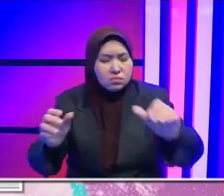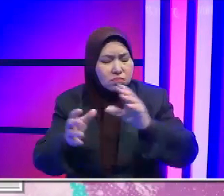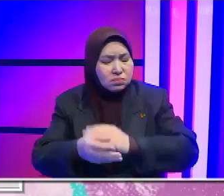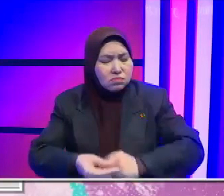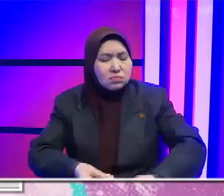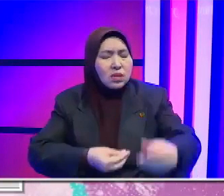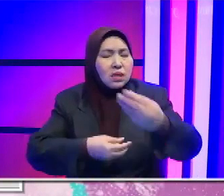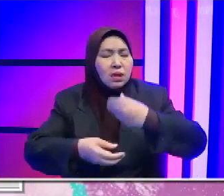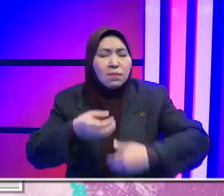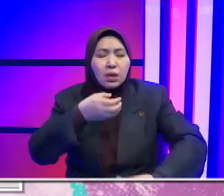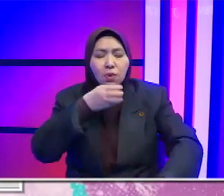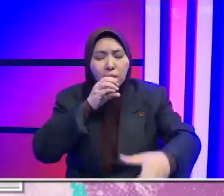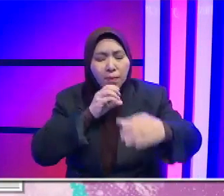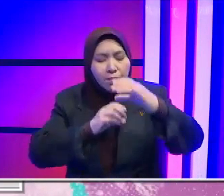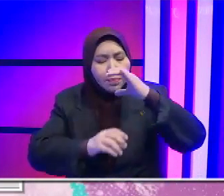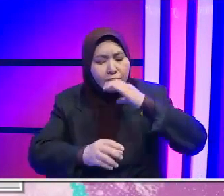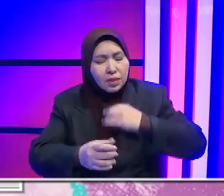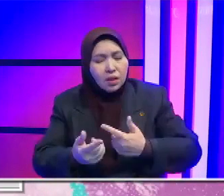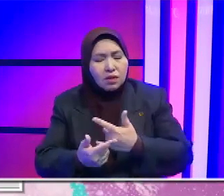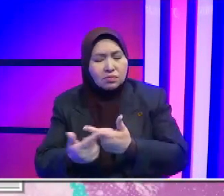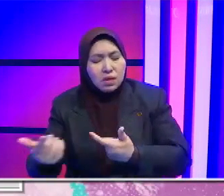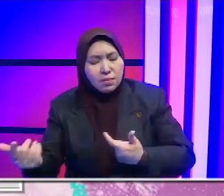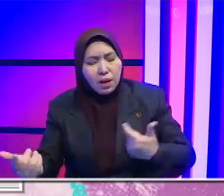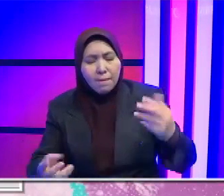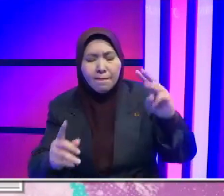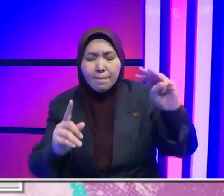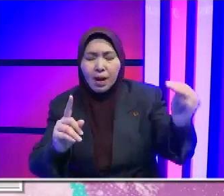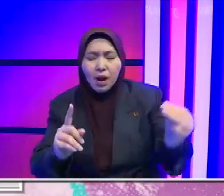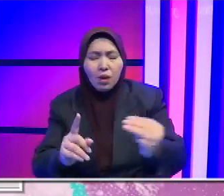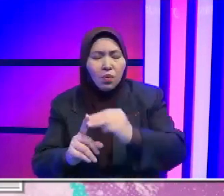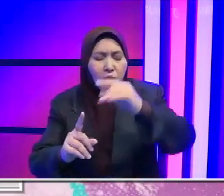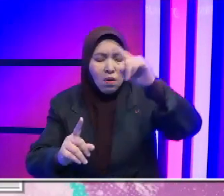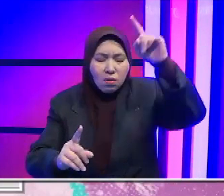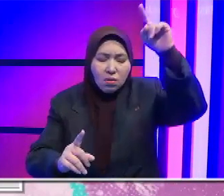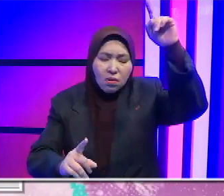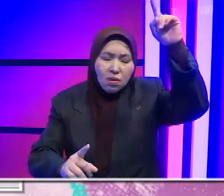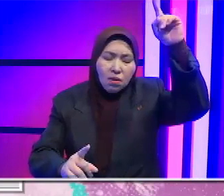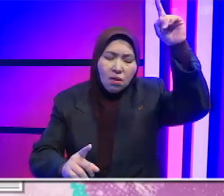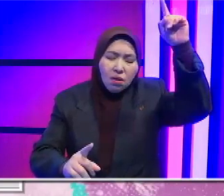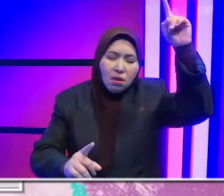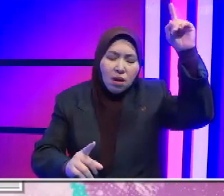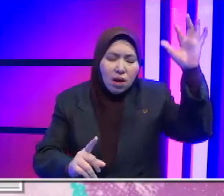ونسقيه مما خلقنا